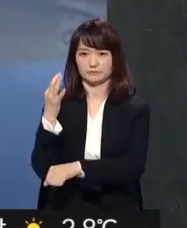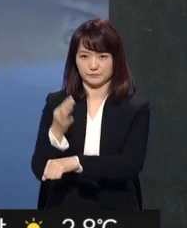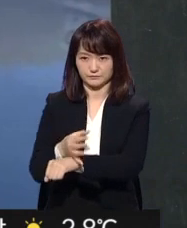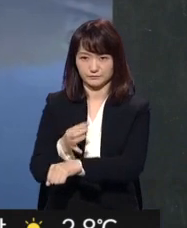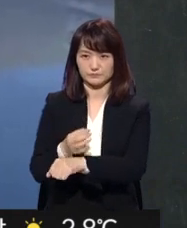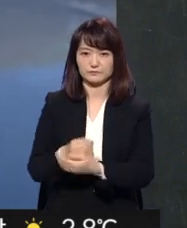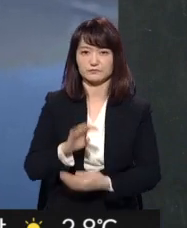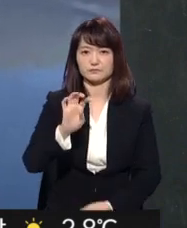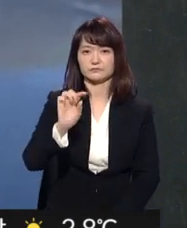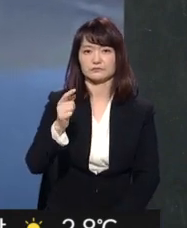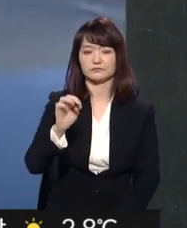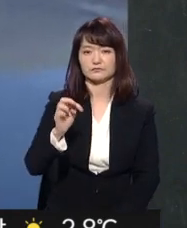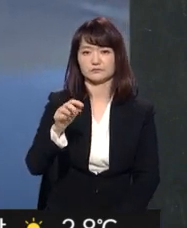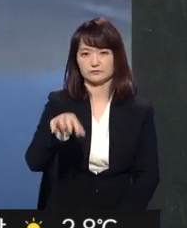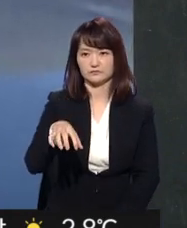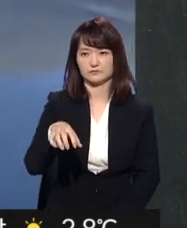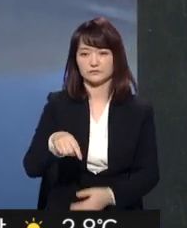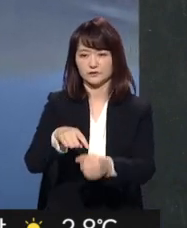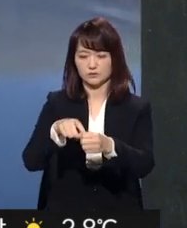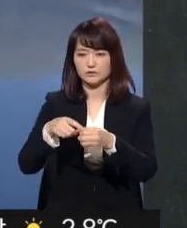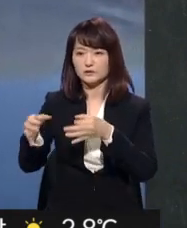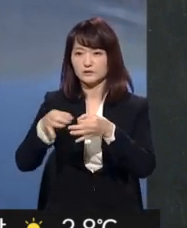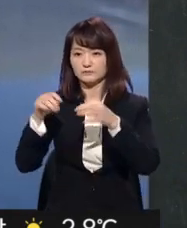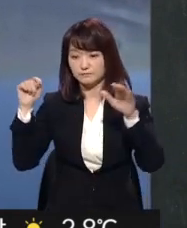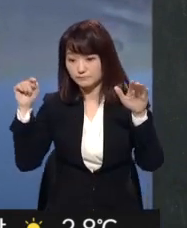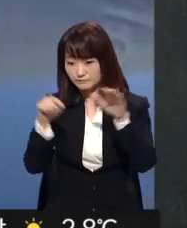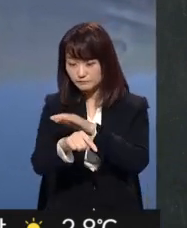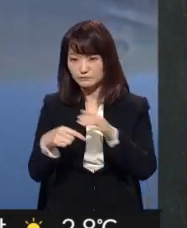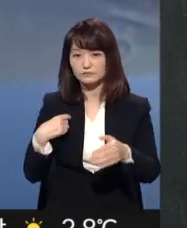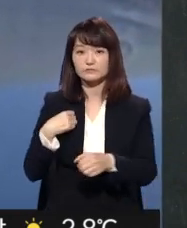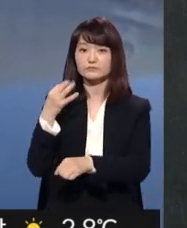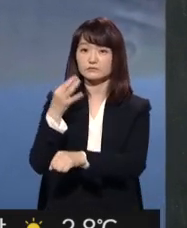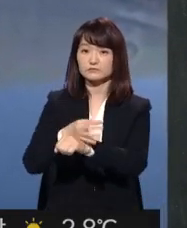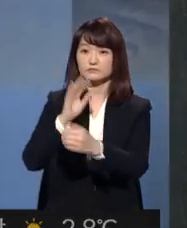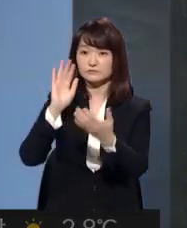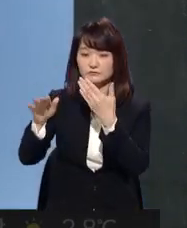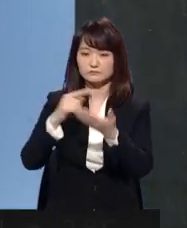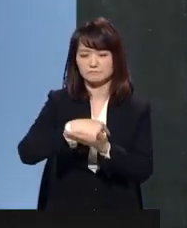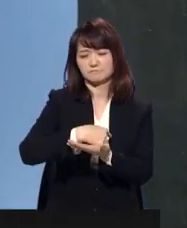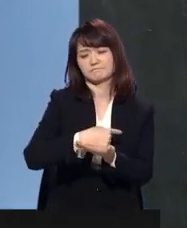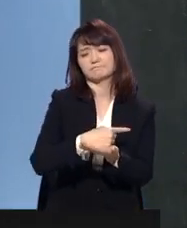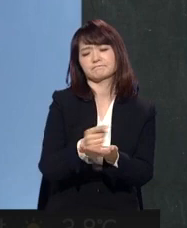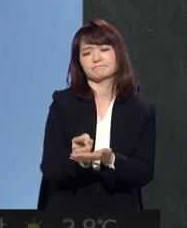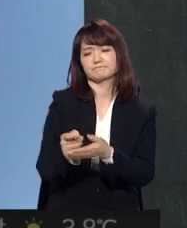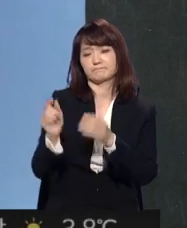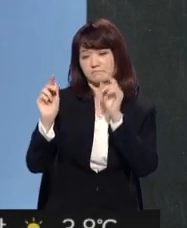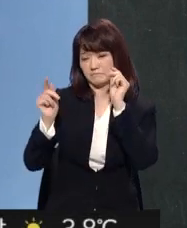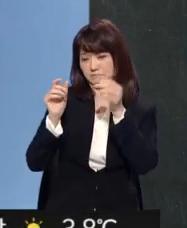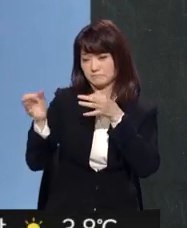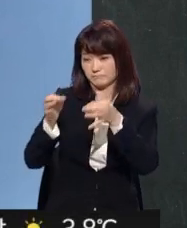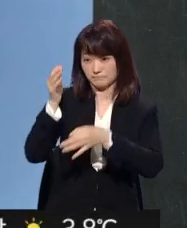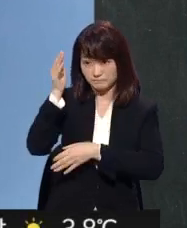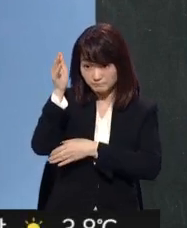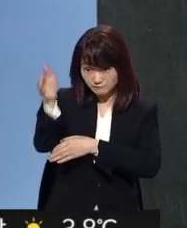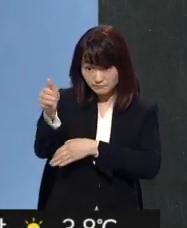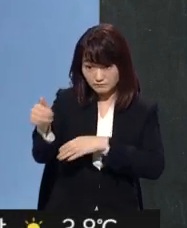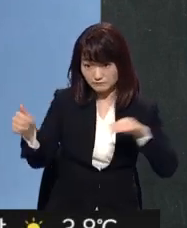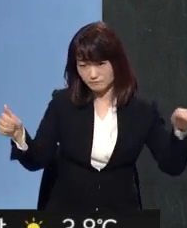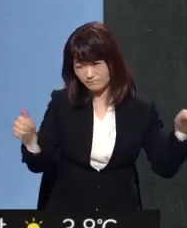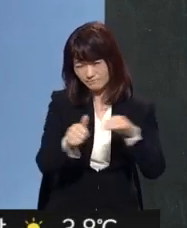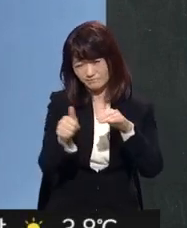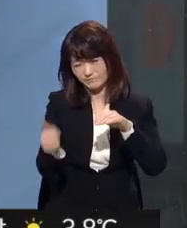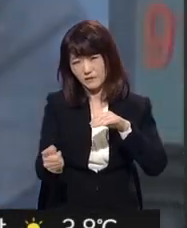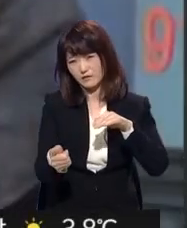반포동의 수입상가에 들른 겁니다 그리고 옷을 사 입은 뒤에 속도를 올려서 나이트로 향하던 도중에이 피해 아이를 치게 된